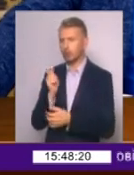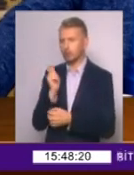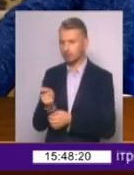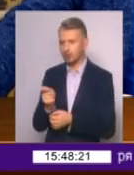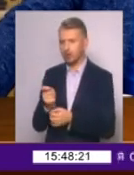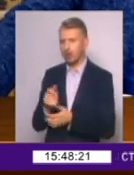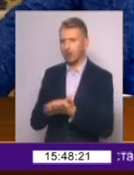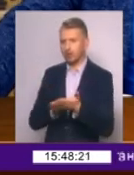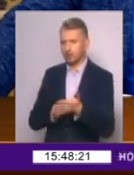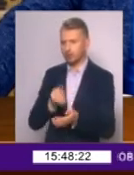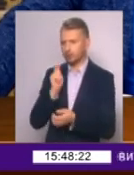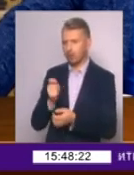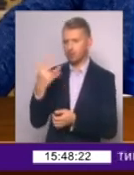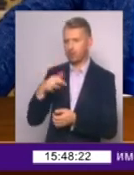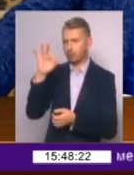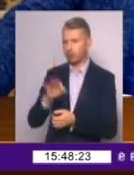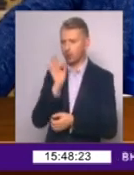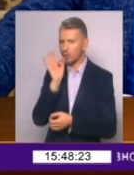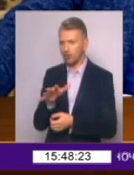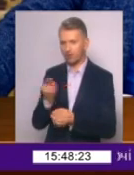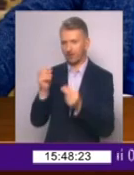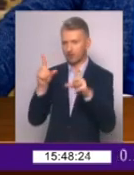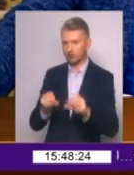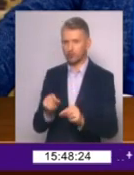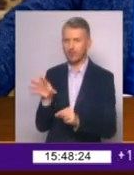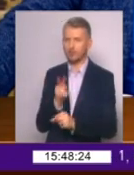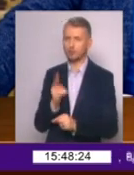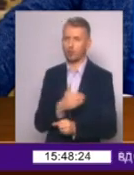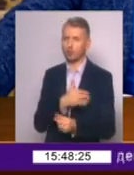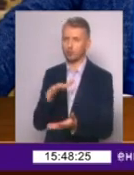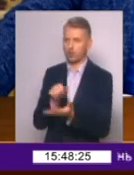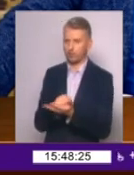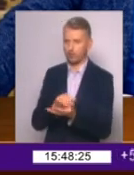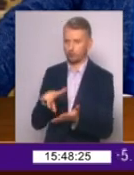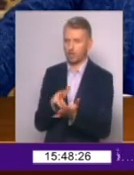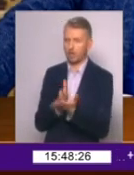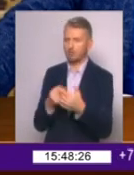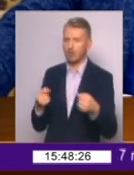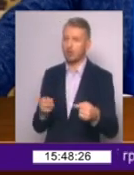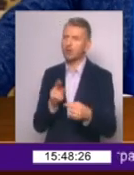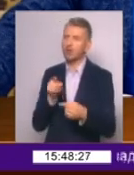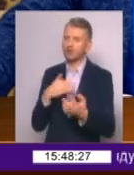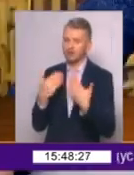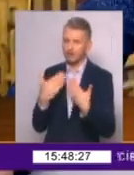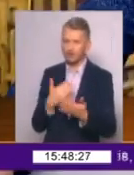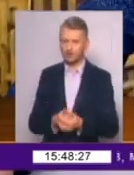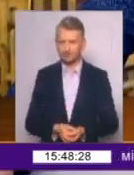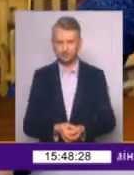встановлювати 50% знижку всім, хто хоче взяти в оренду комунальне майно. Яким чином ви ставитеся до цього?